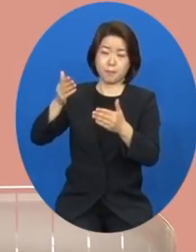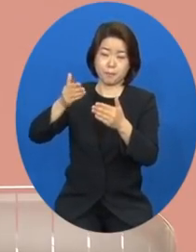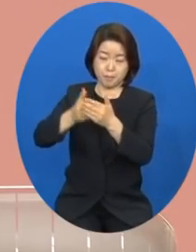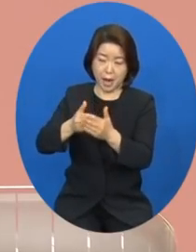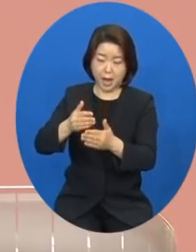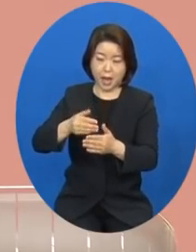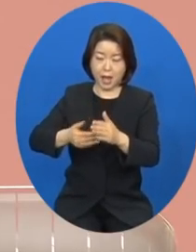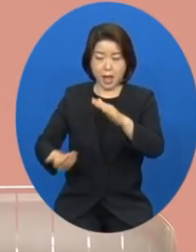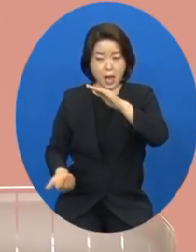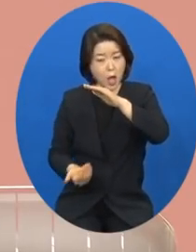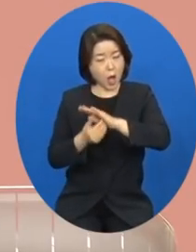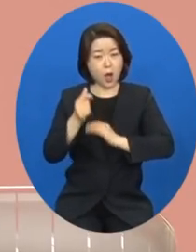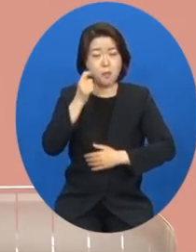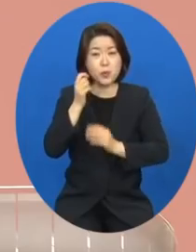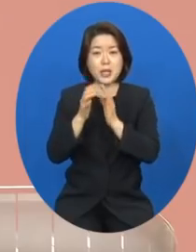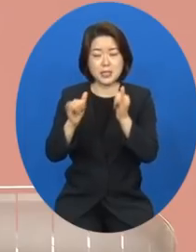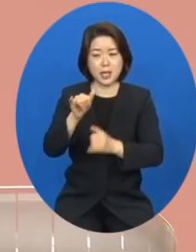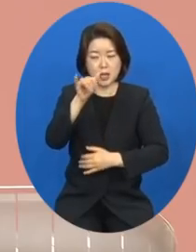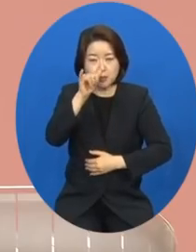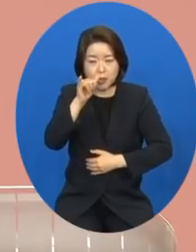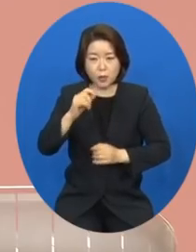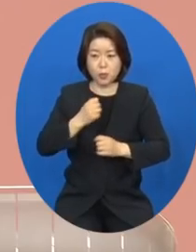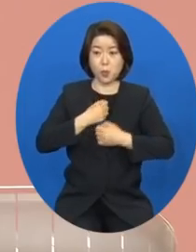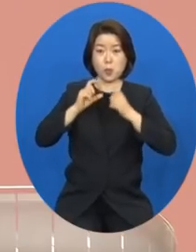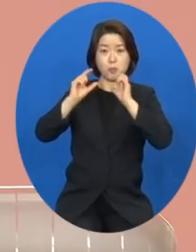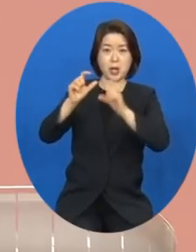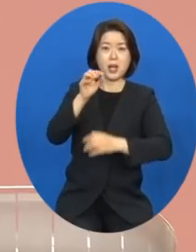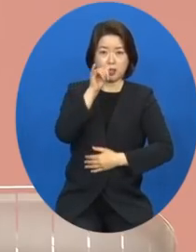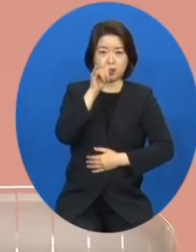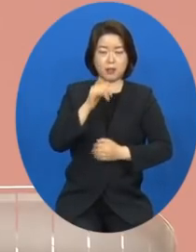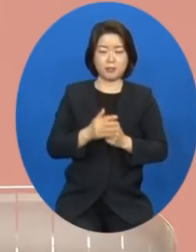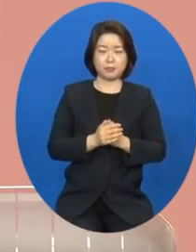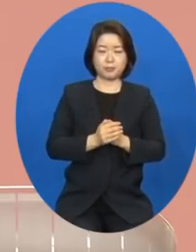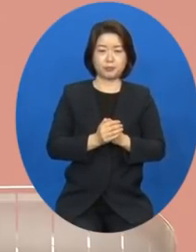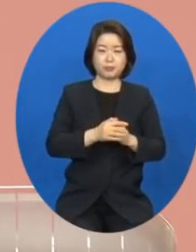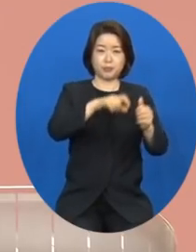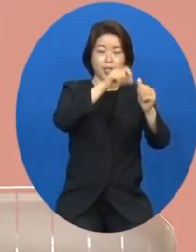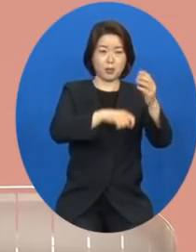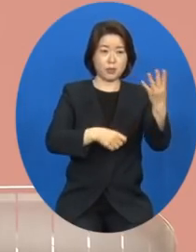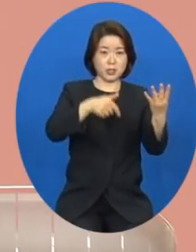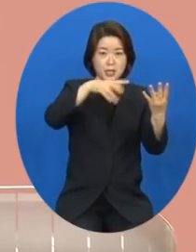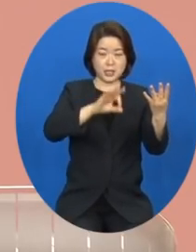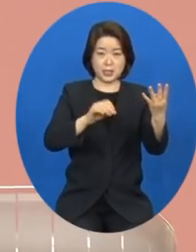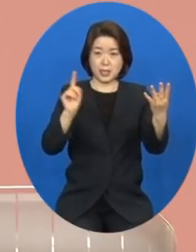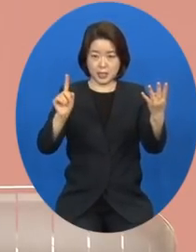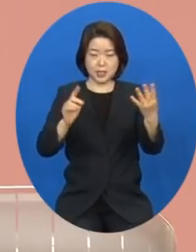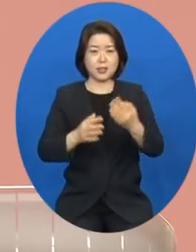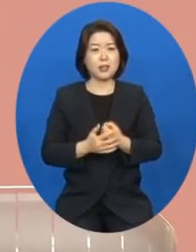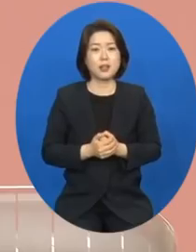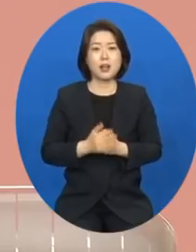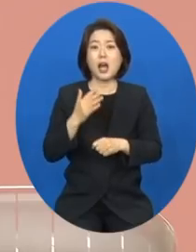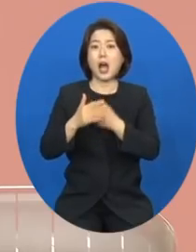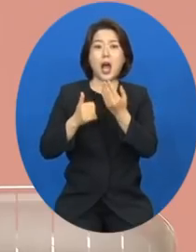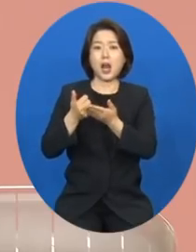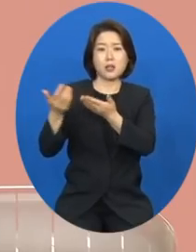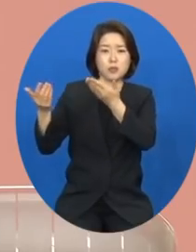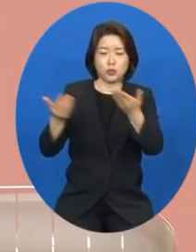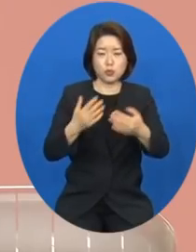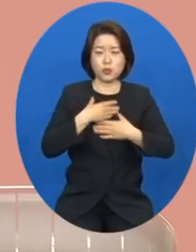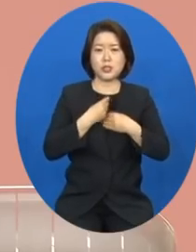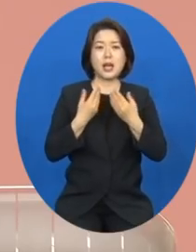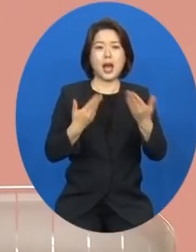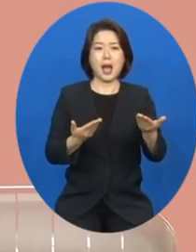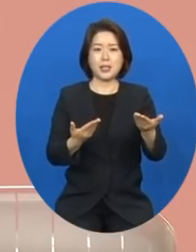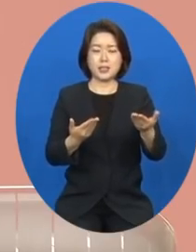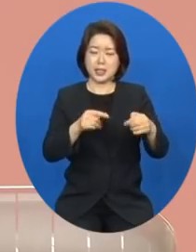있을 수 있다 라고 경고하는 말씀을 주죠 히브리서 4장 1 절입니다 그러므로 하나님께서 주시는 안식에 들어